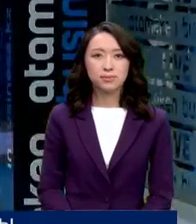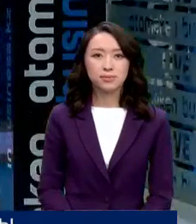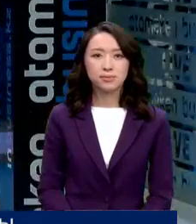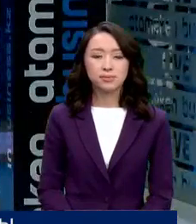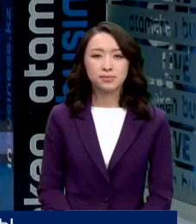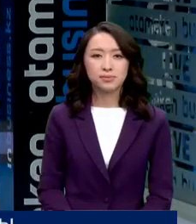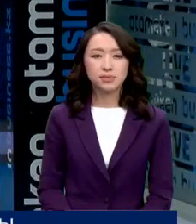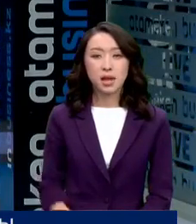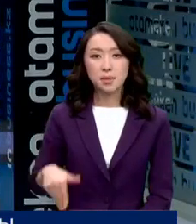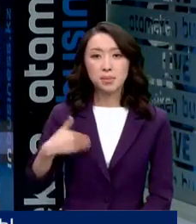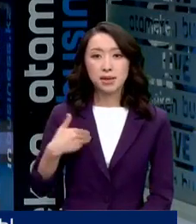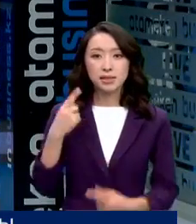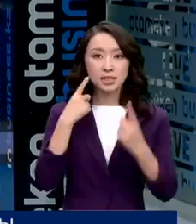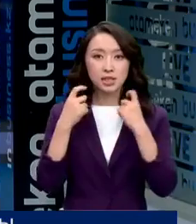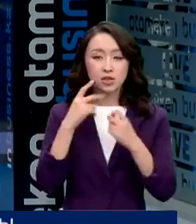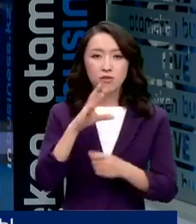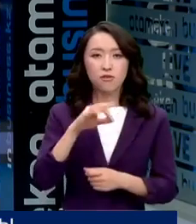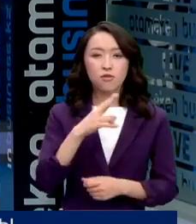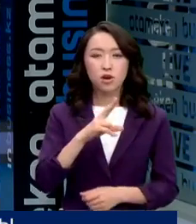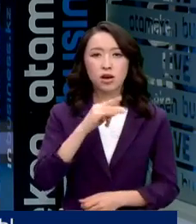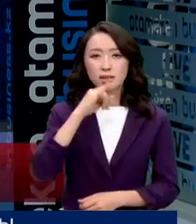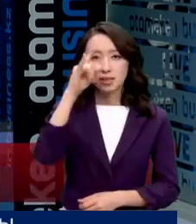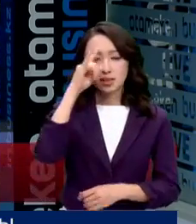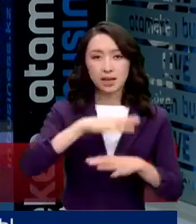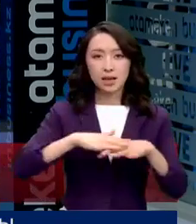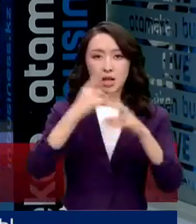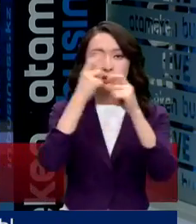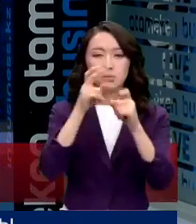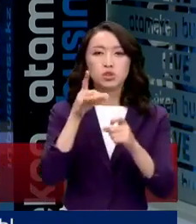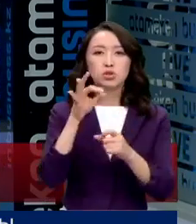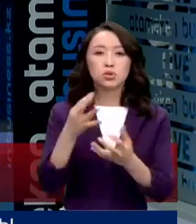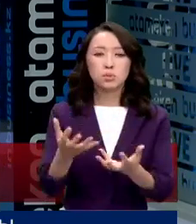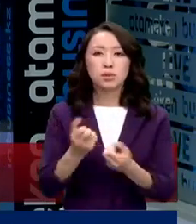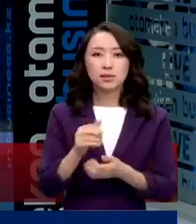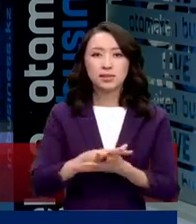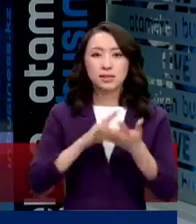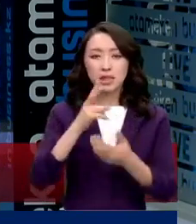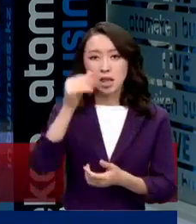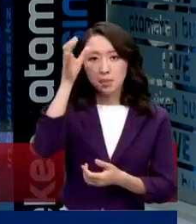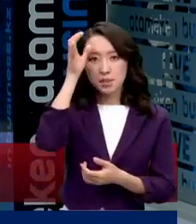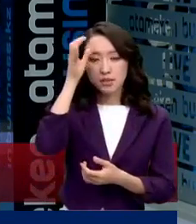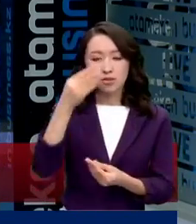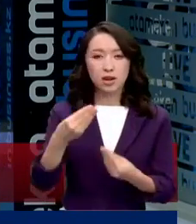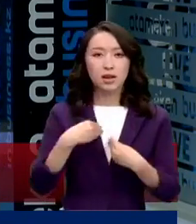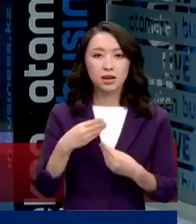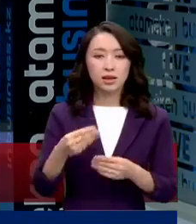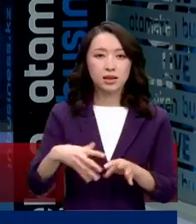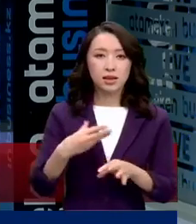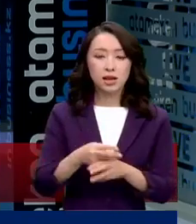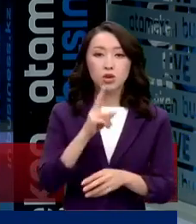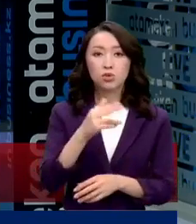А теперь полезная информация. Фонд «Казахстан Халкына» объявил сроки приема заявок на образовательные гранты. Абитуриенты